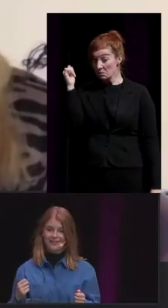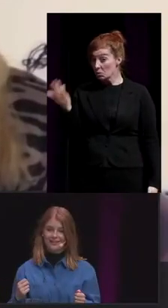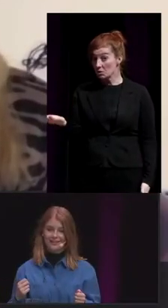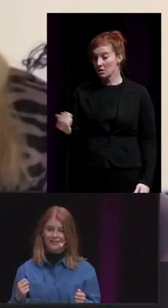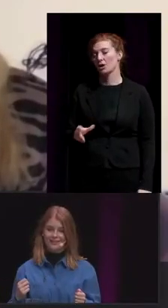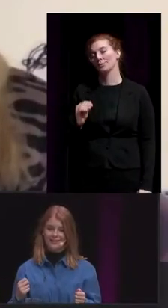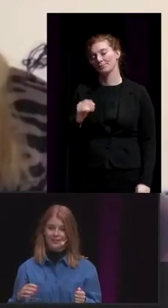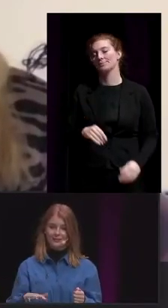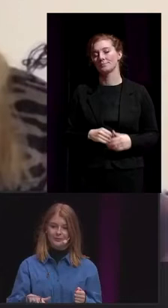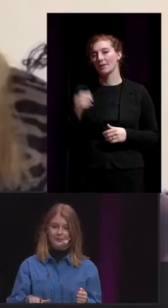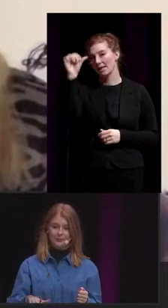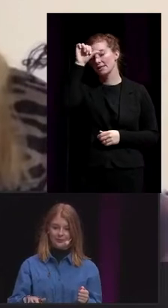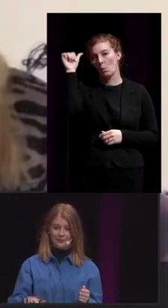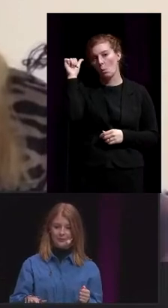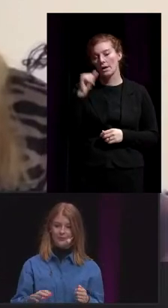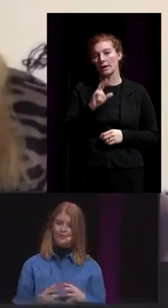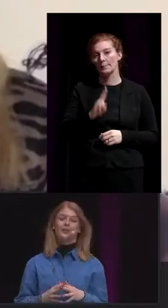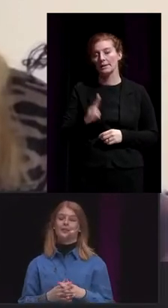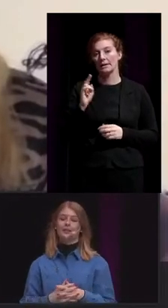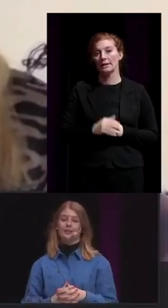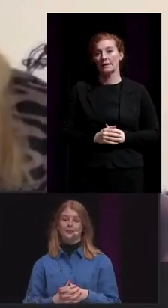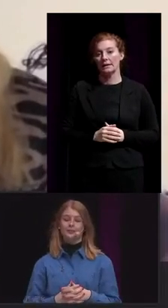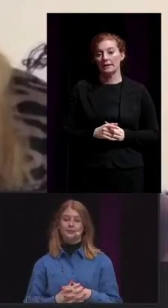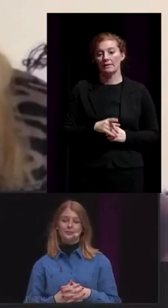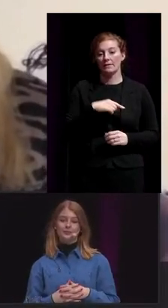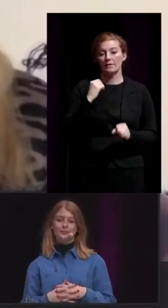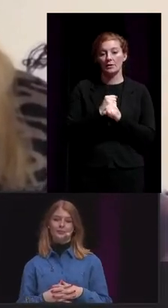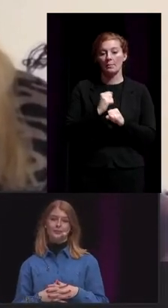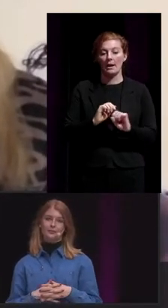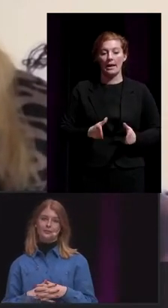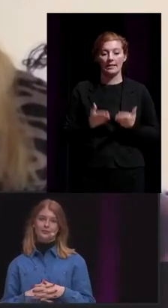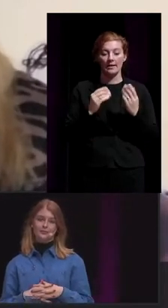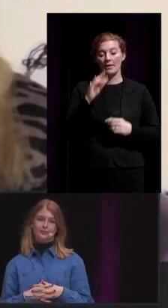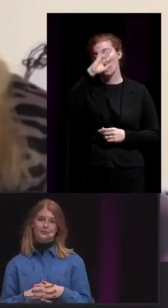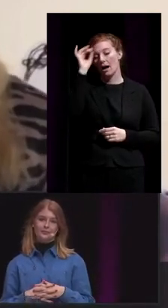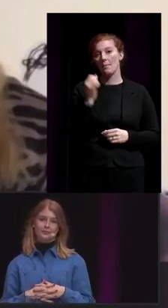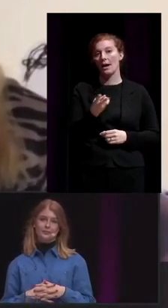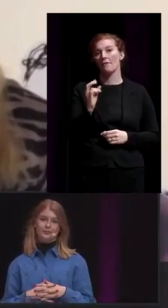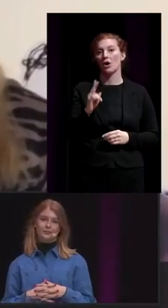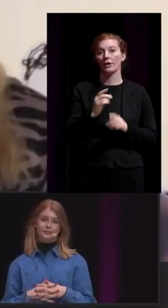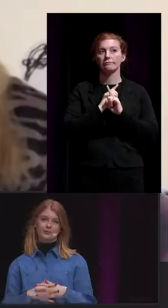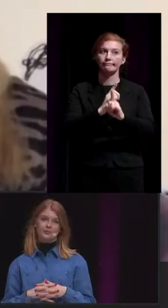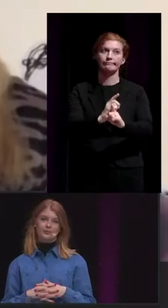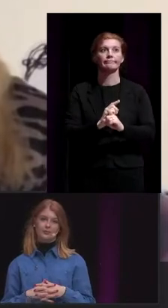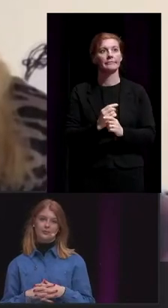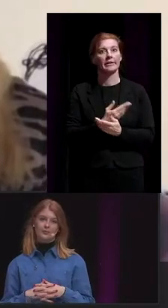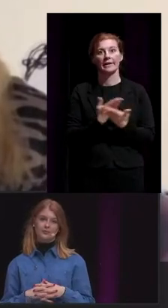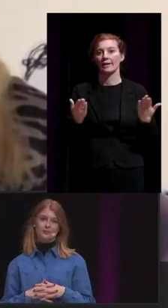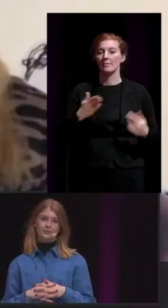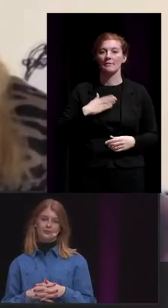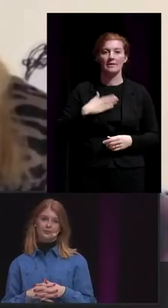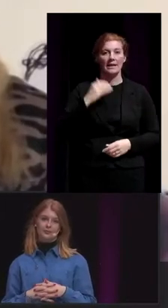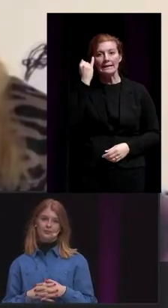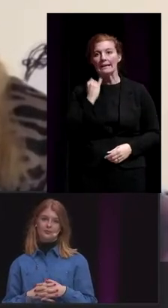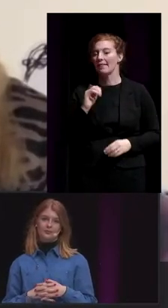Ja, det är svårt därför att vi jobbar lätt efter våra vanor. Och det är ingen illvilja, utan det är så att man måste hela